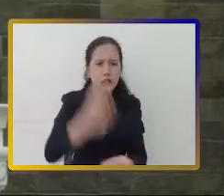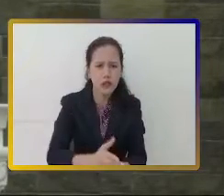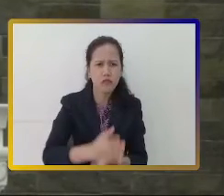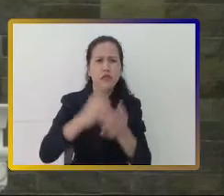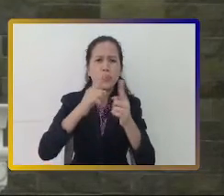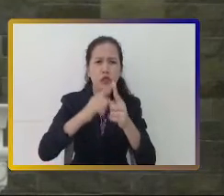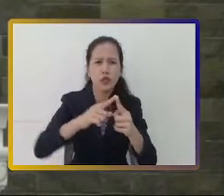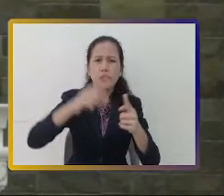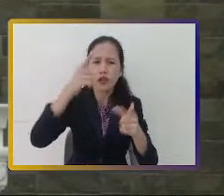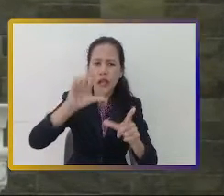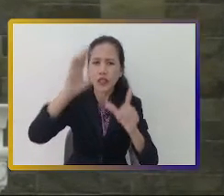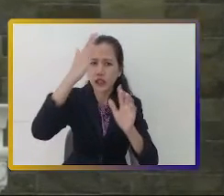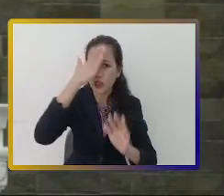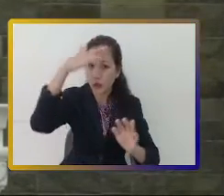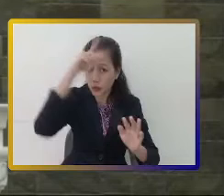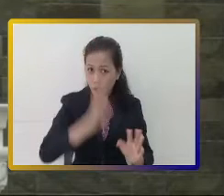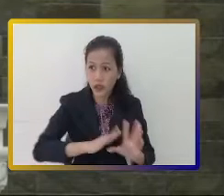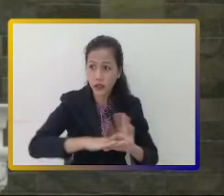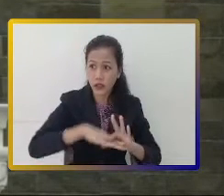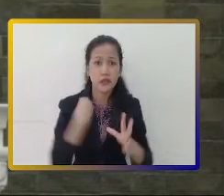Diyos sa buhay mo.